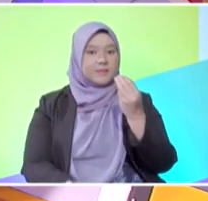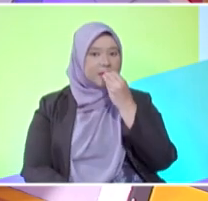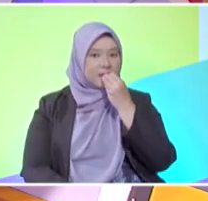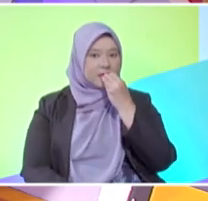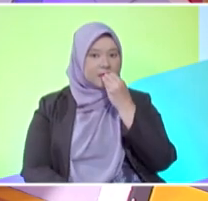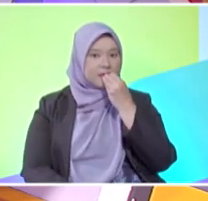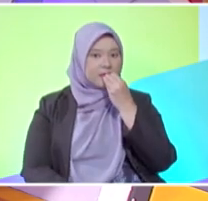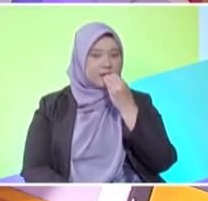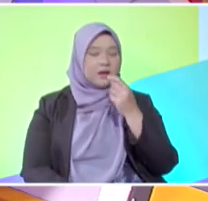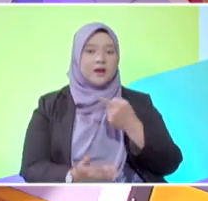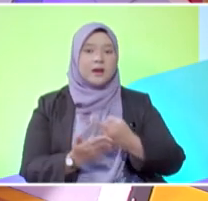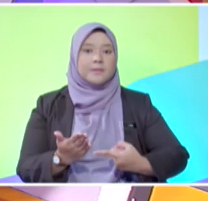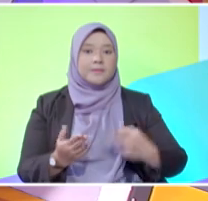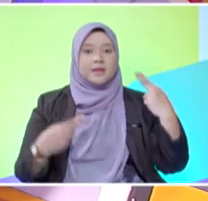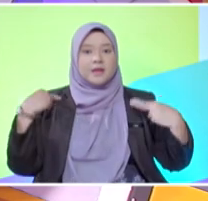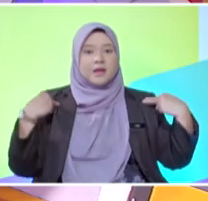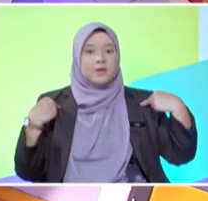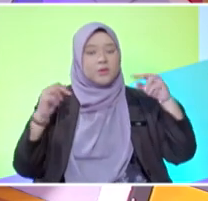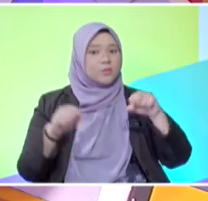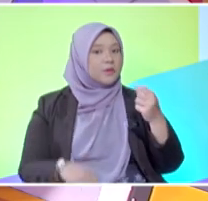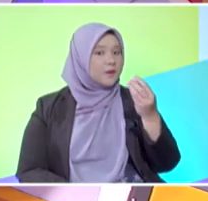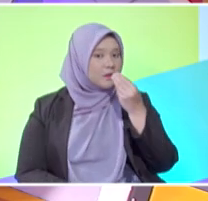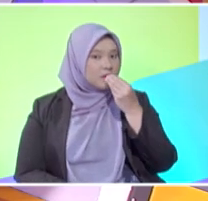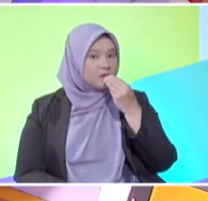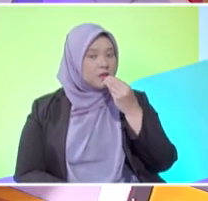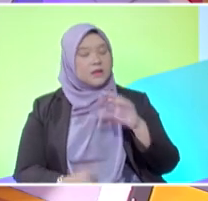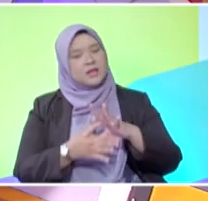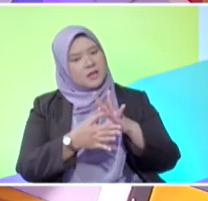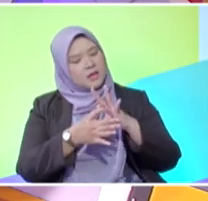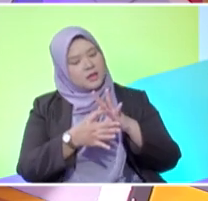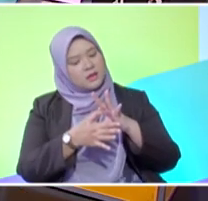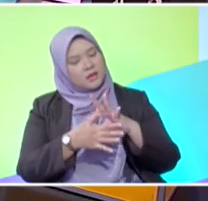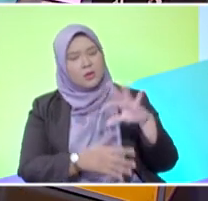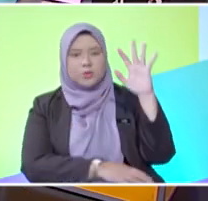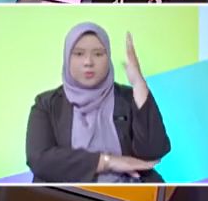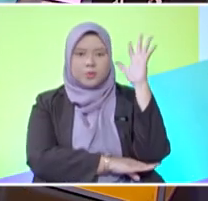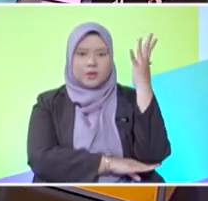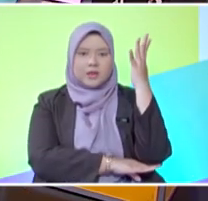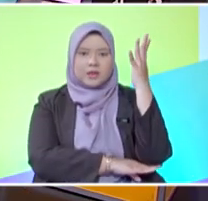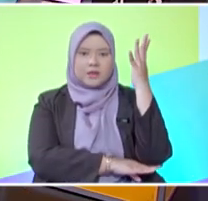tumbuhan dan hewan tersebut makan daging dan tumbuhan boleh boleh